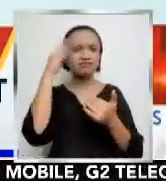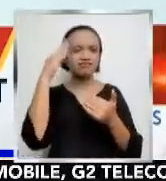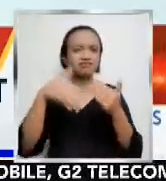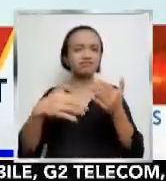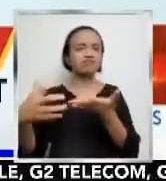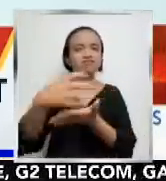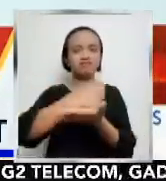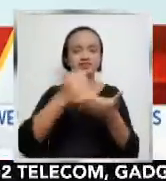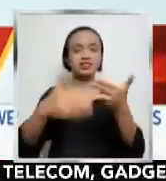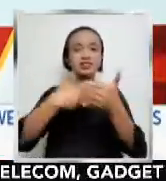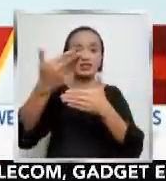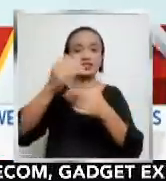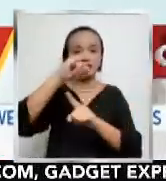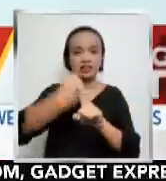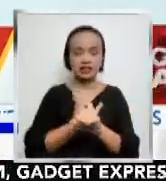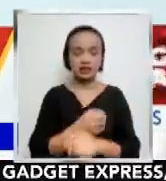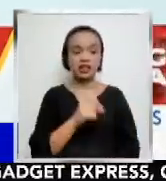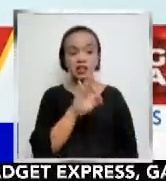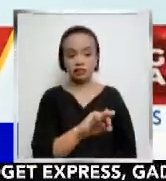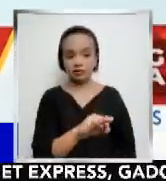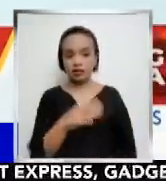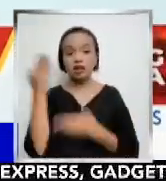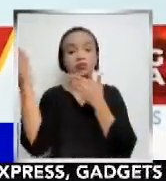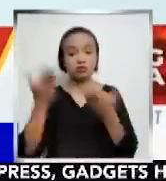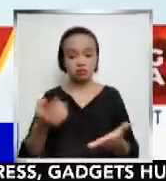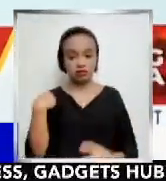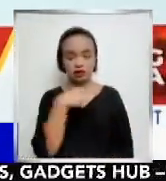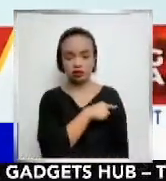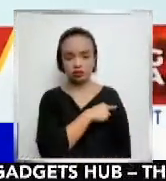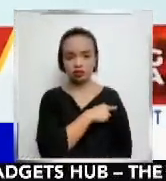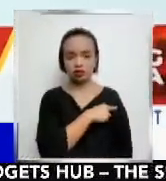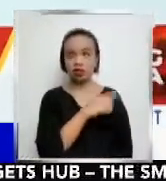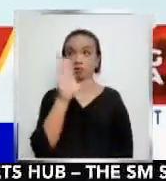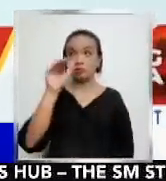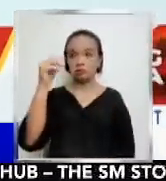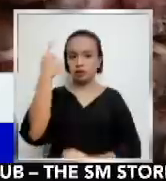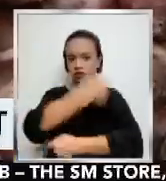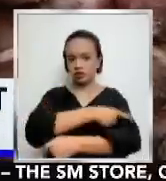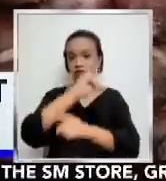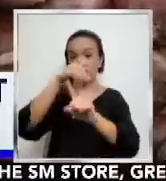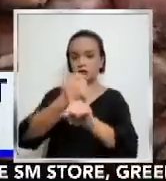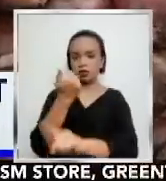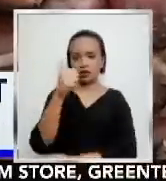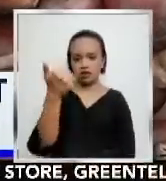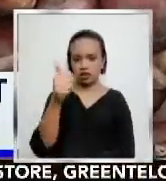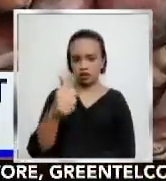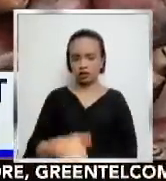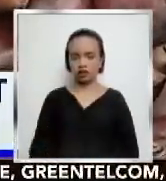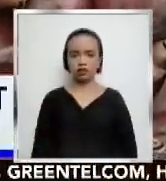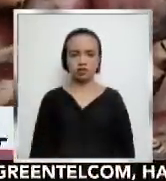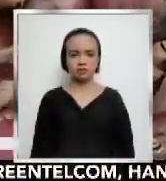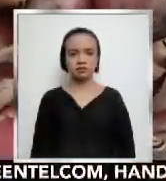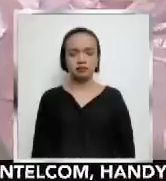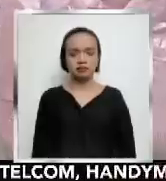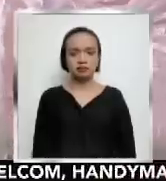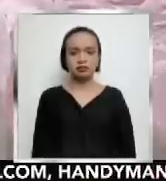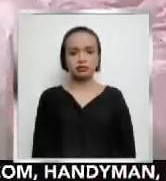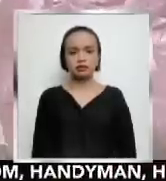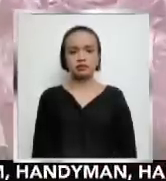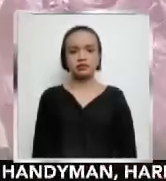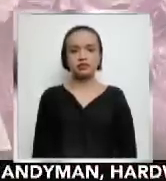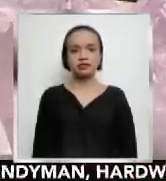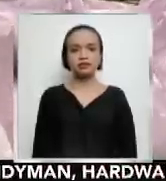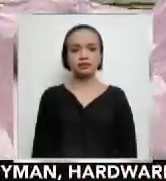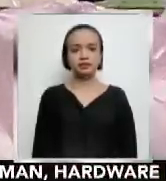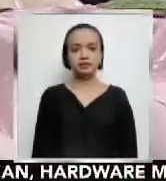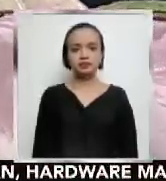Mag-import tayo 15 days, so aabot na ng January 10, harvest na ng ano. Para sa GMA Integrated News, Bernadette